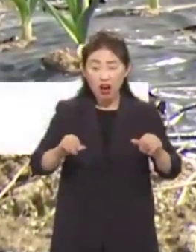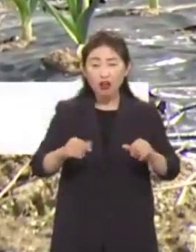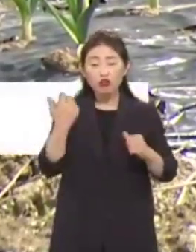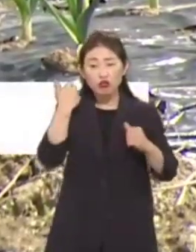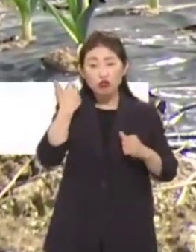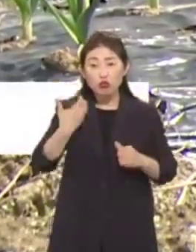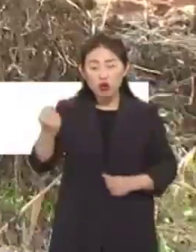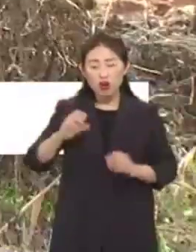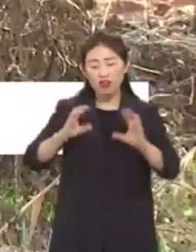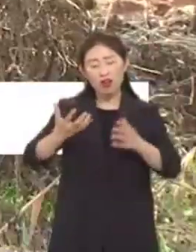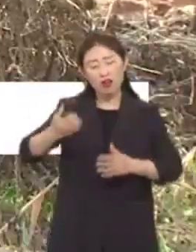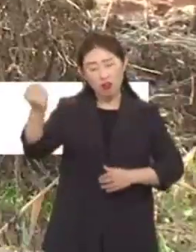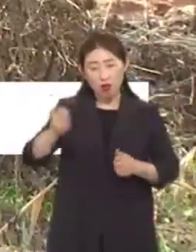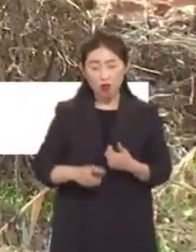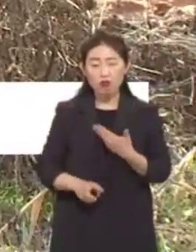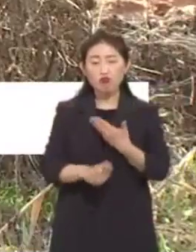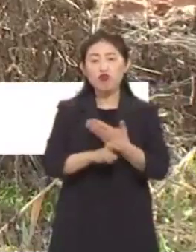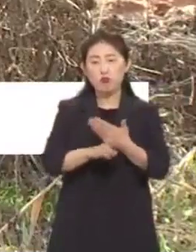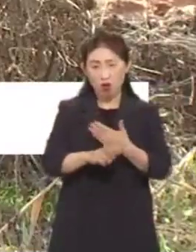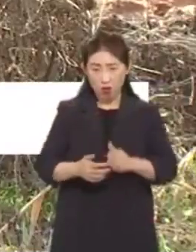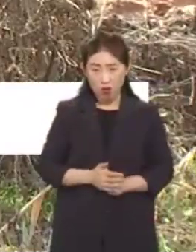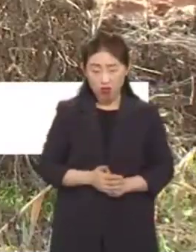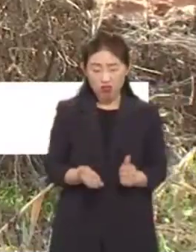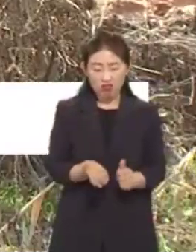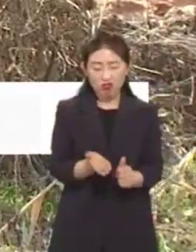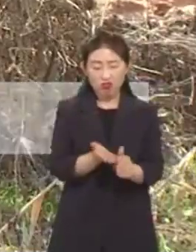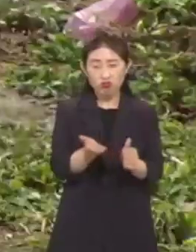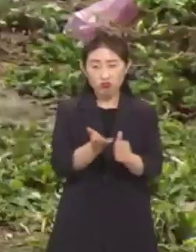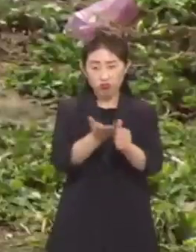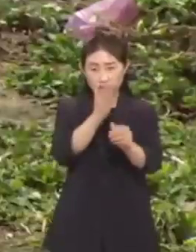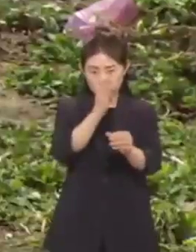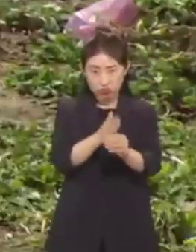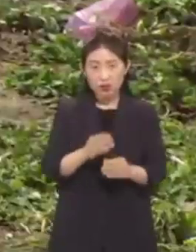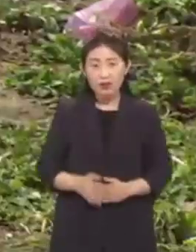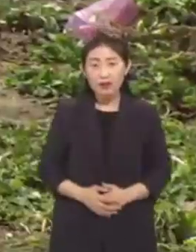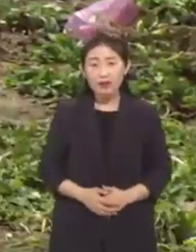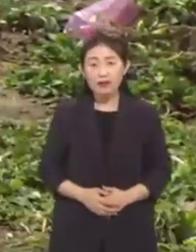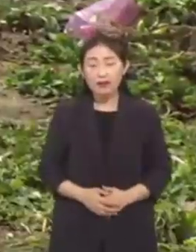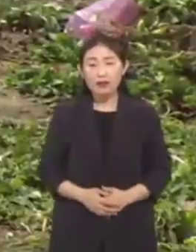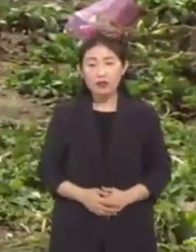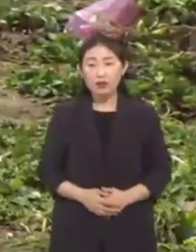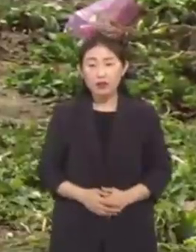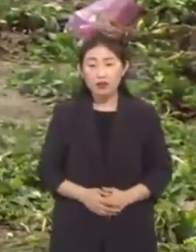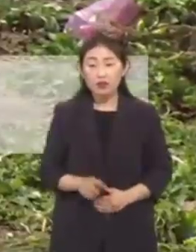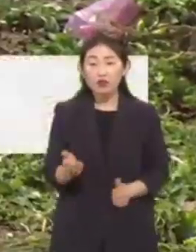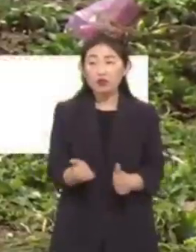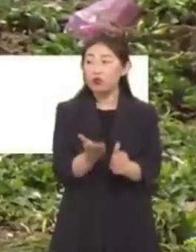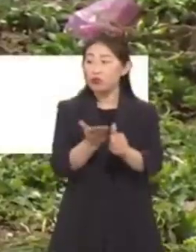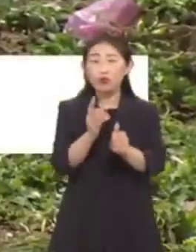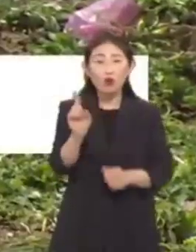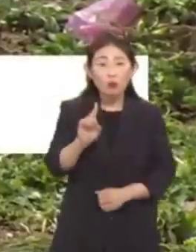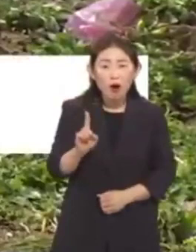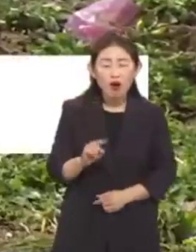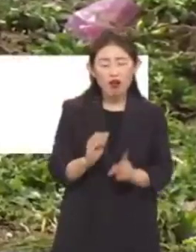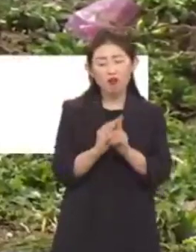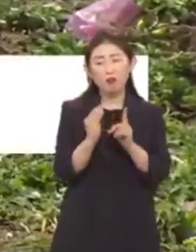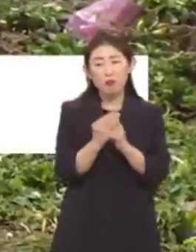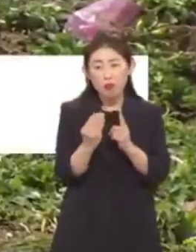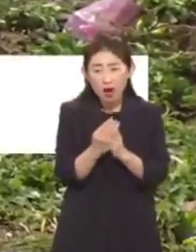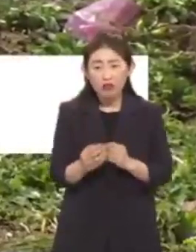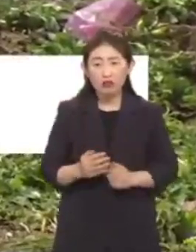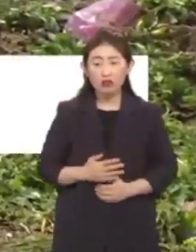국유지인데 서로 구역을 나눠 불법 경작지로 사용하고 있는 겁니다. 이제 뭐 키우시는 거예요, 여기? 마늘.